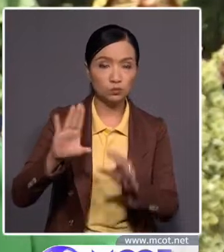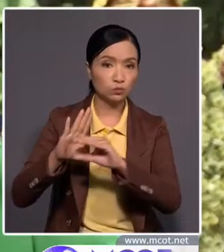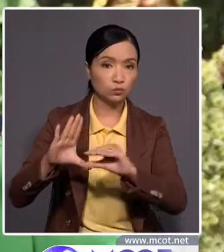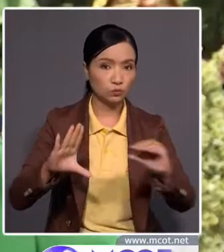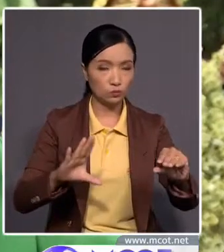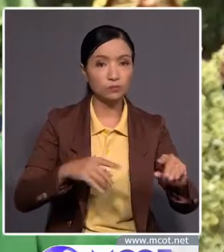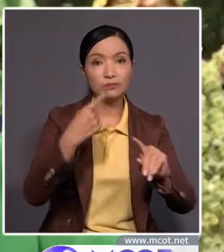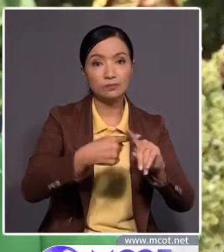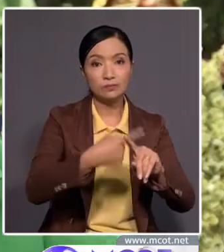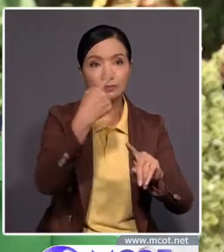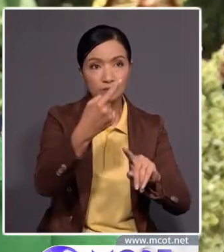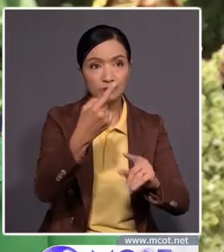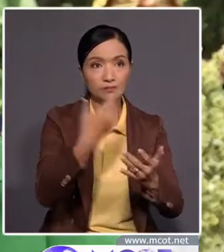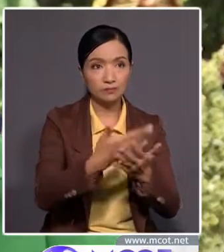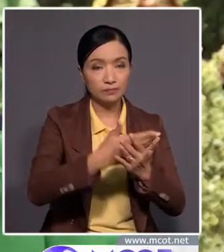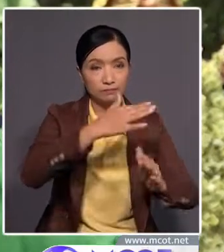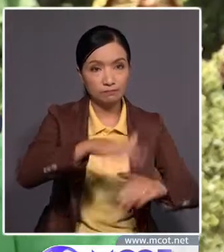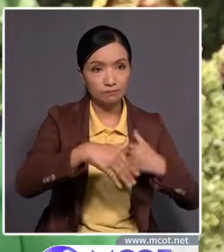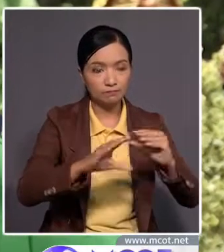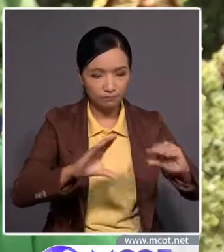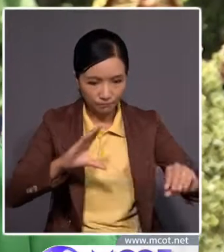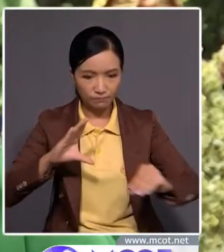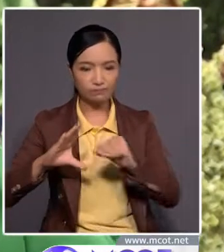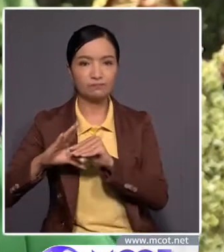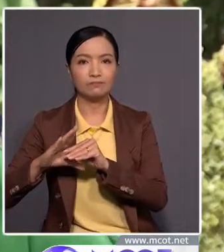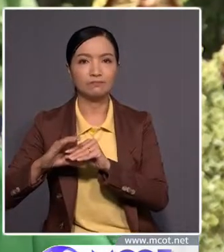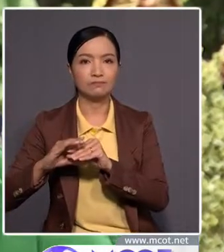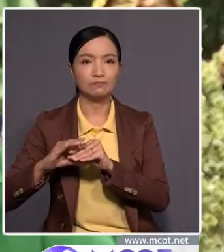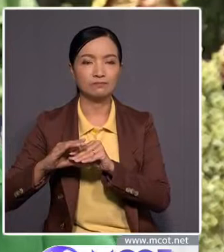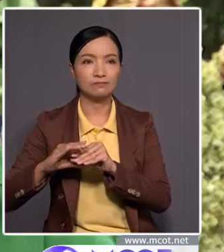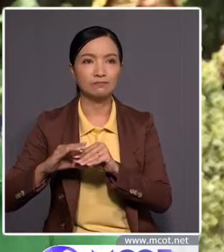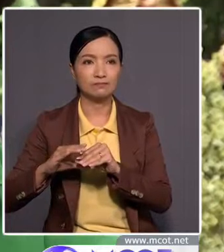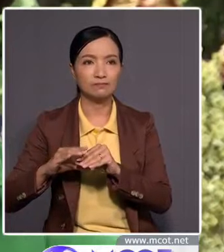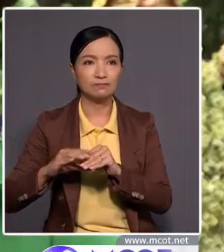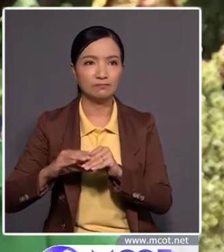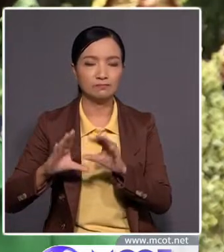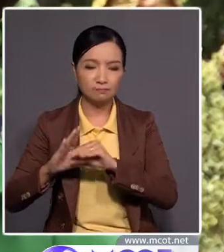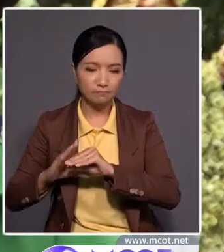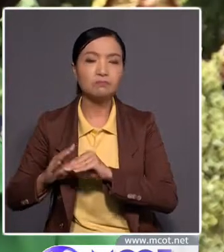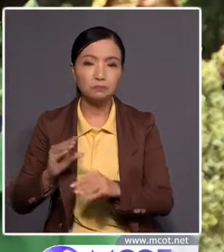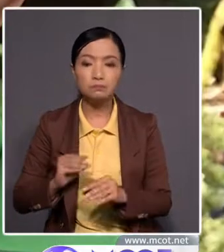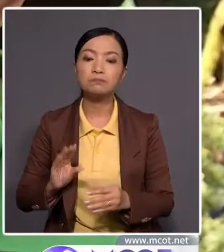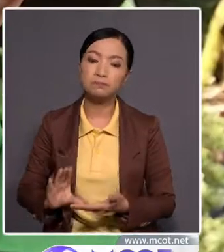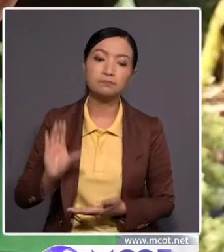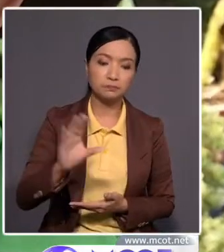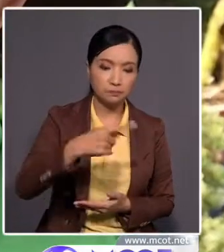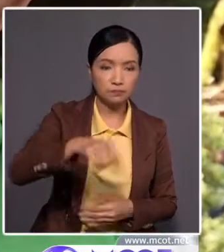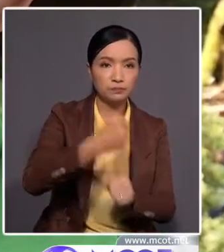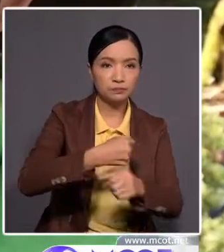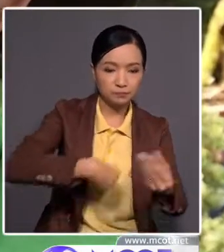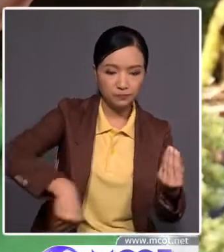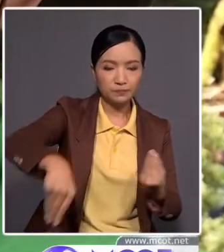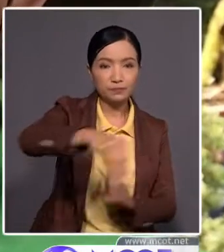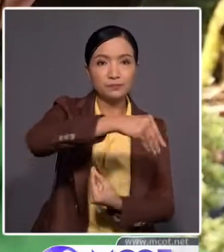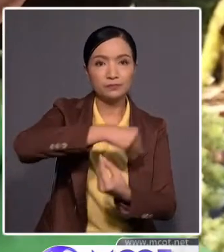งเดือนทำรายได้เข้ามาเนี่ยสามารถมาส่งได้เลยนะครับจะส่งเท่าไหร่ก็ได้นะครับจะทำให้เขาจัดส